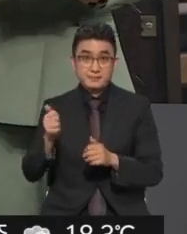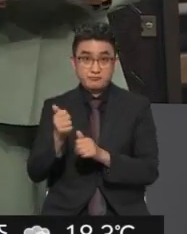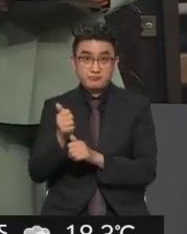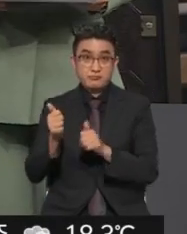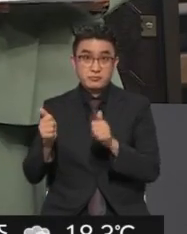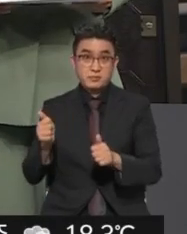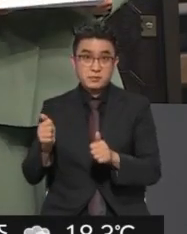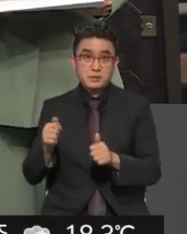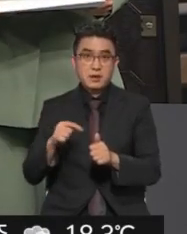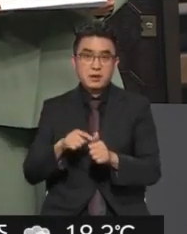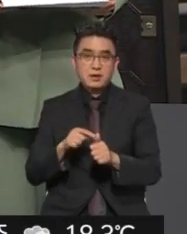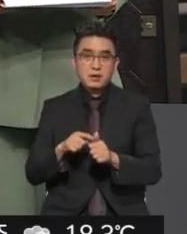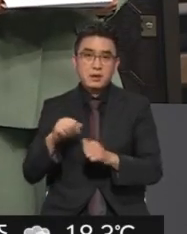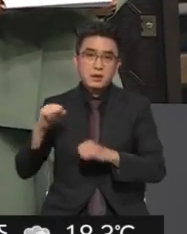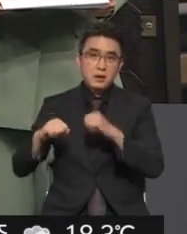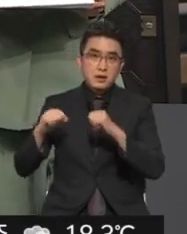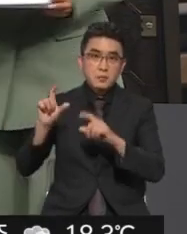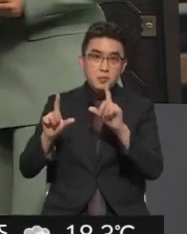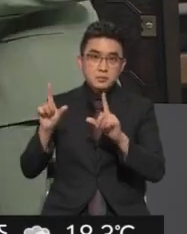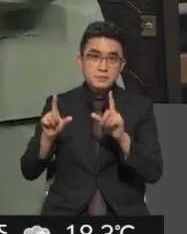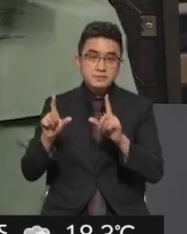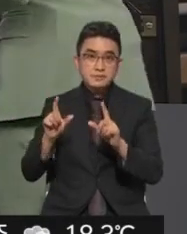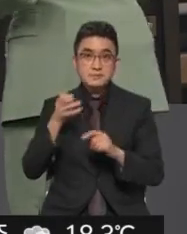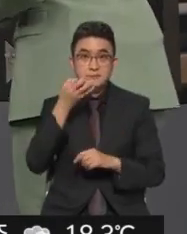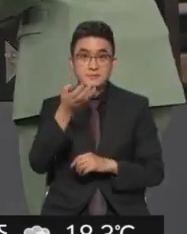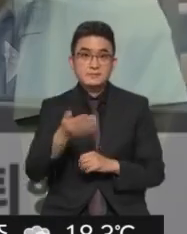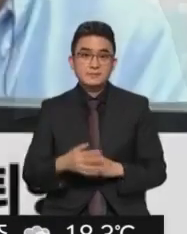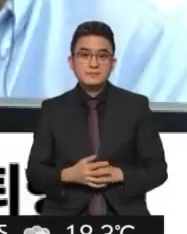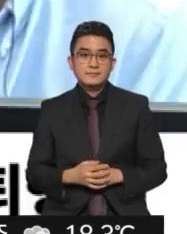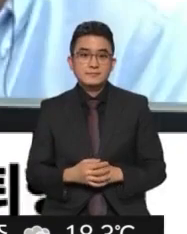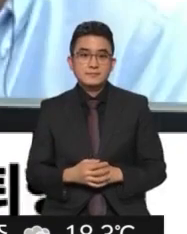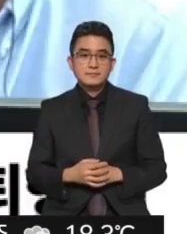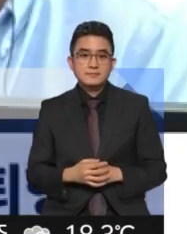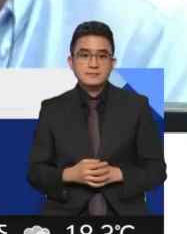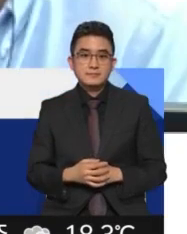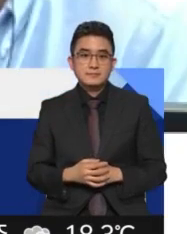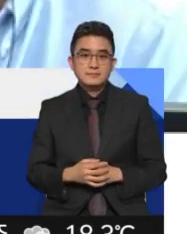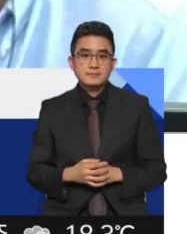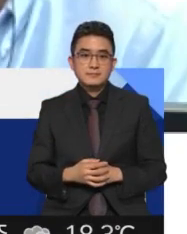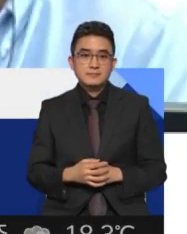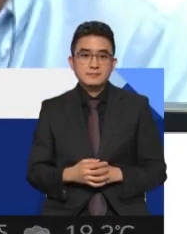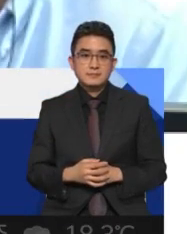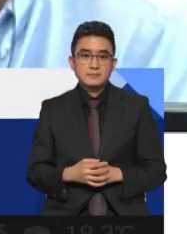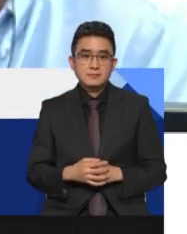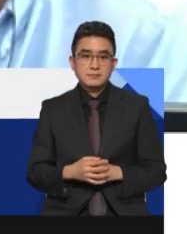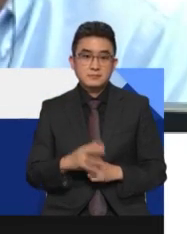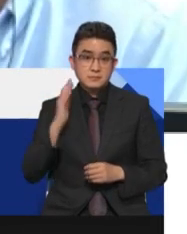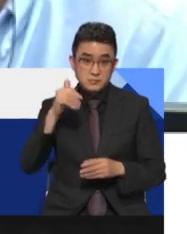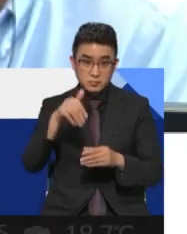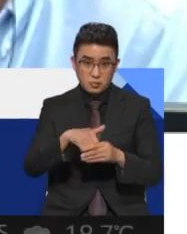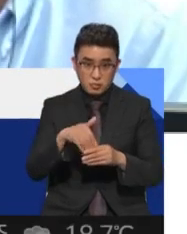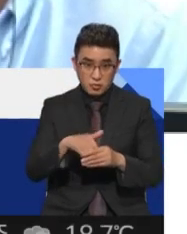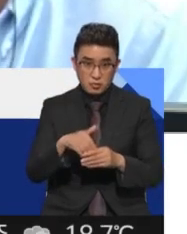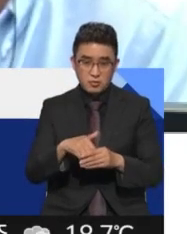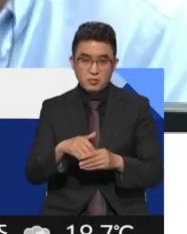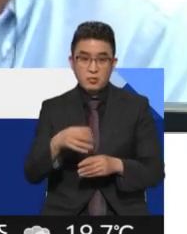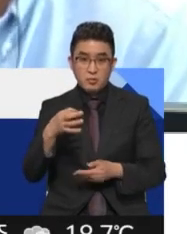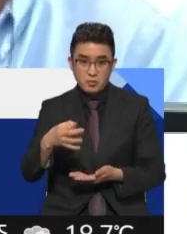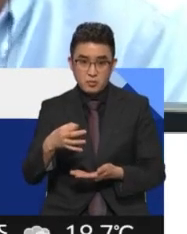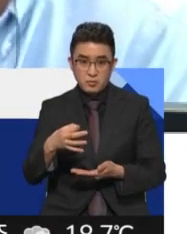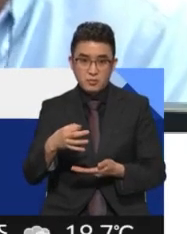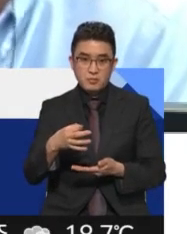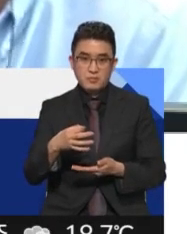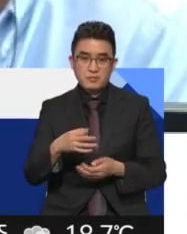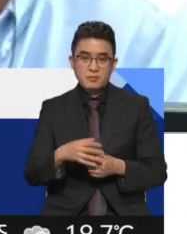지냈다는게 박홍근 원내대표 설명입니다 대선자금의 공당이 경선을 하고 또